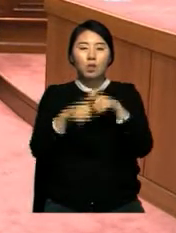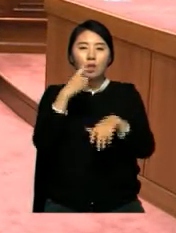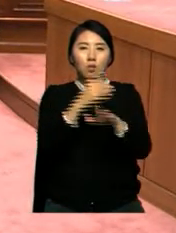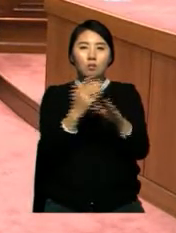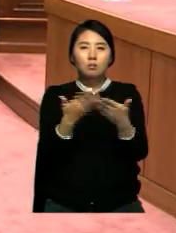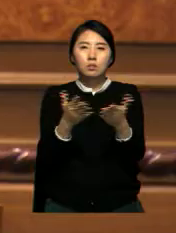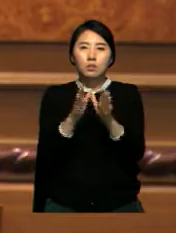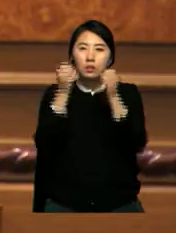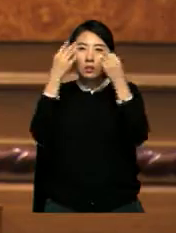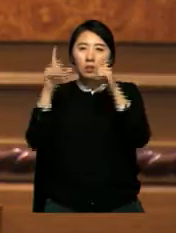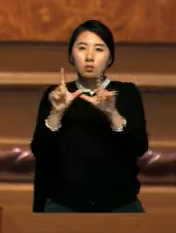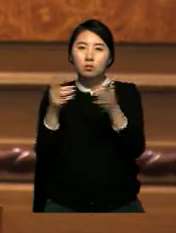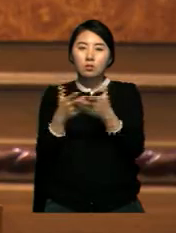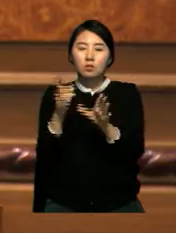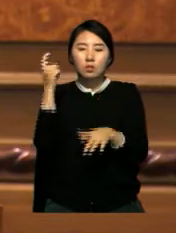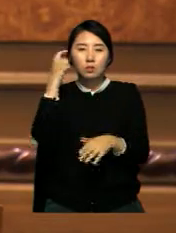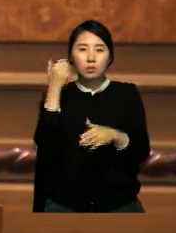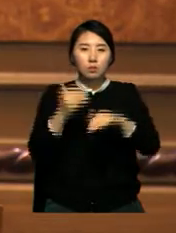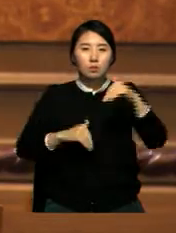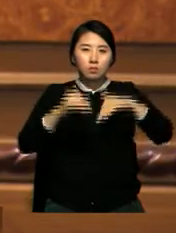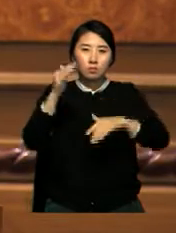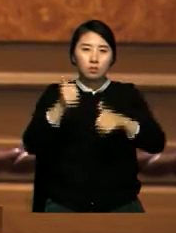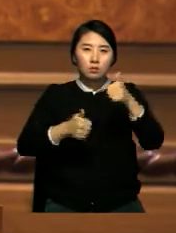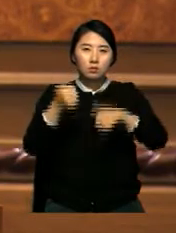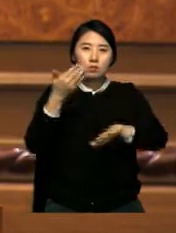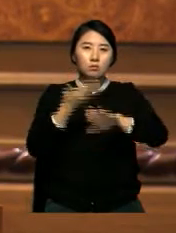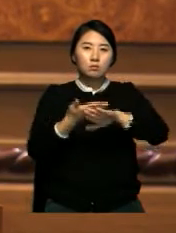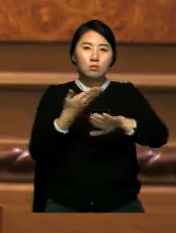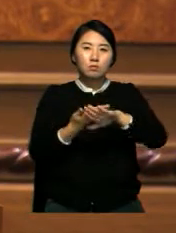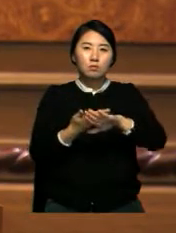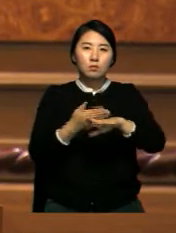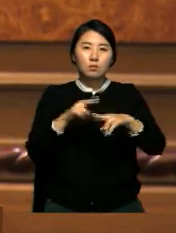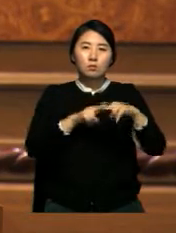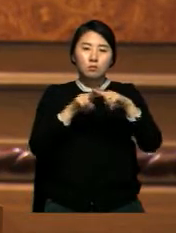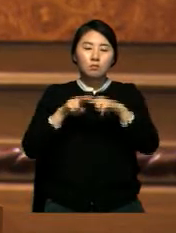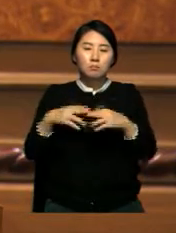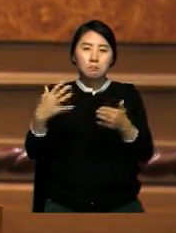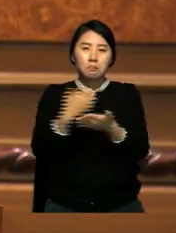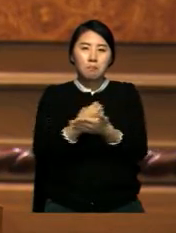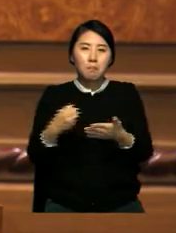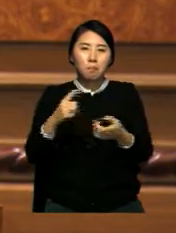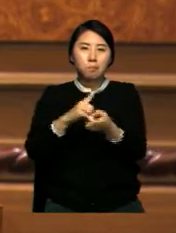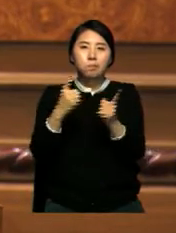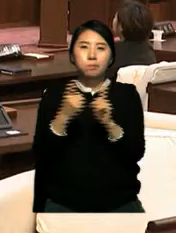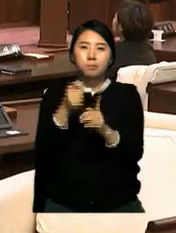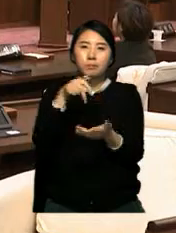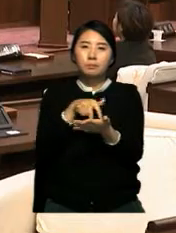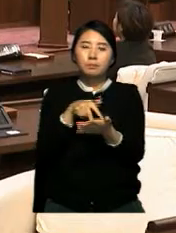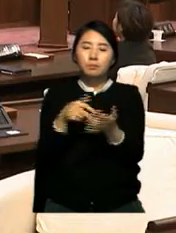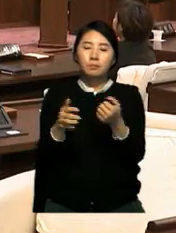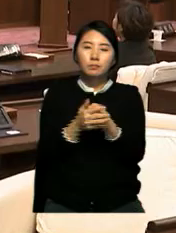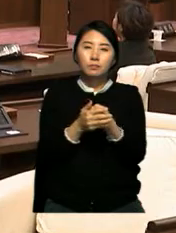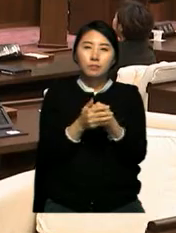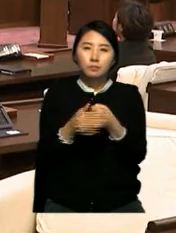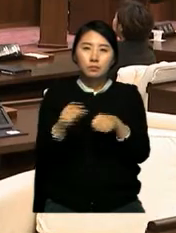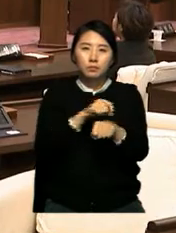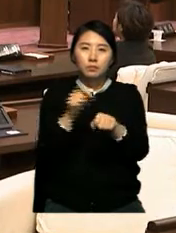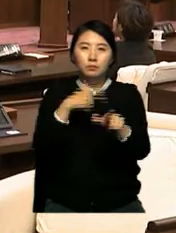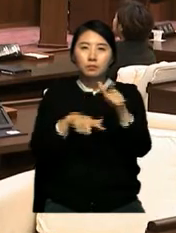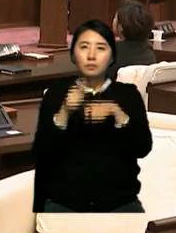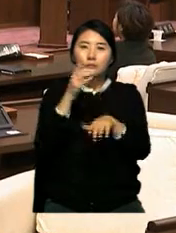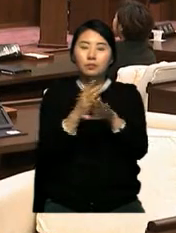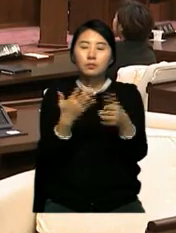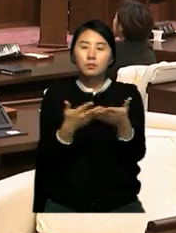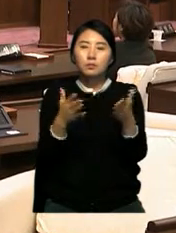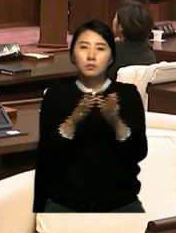새누리당의 의견 차가 큰 데다 의장 직 만큼은 뺏길 수 없다는 양당의 당론 때문입니다 특히 더 민주의